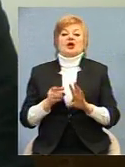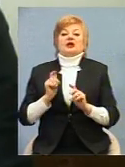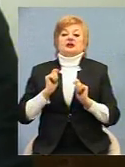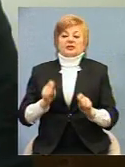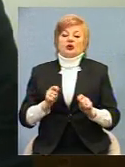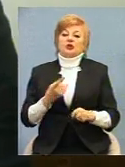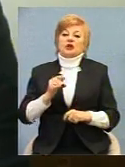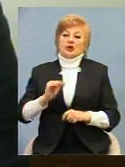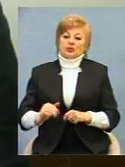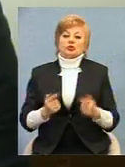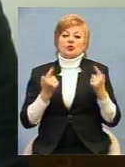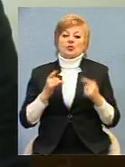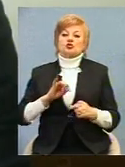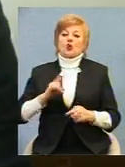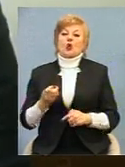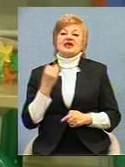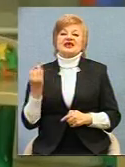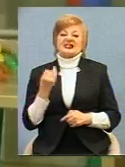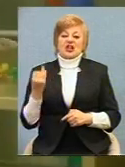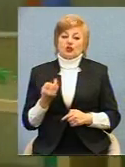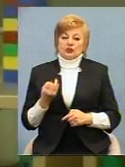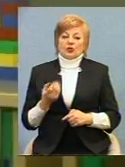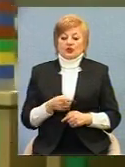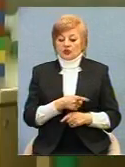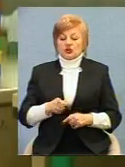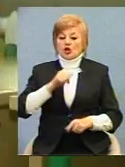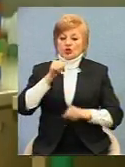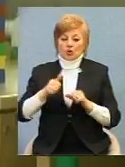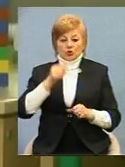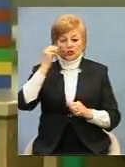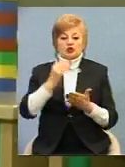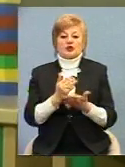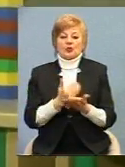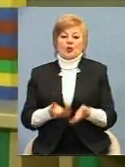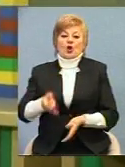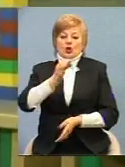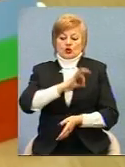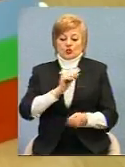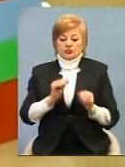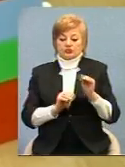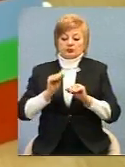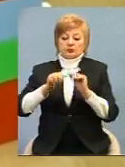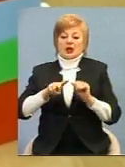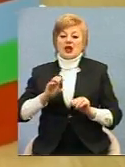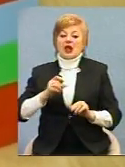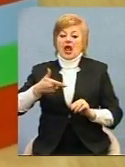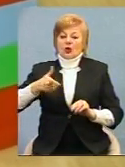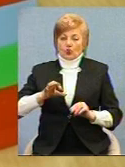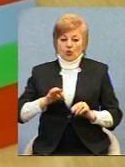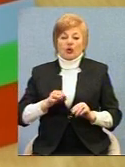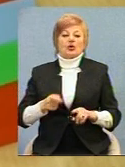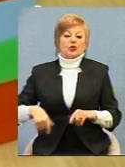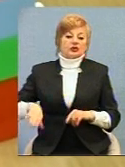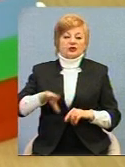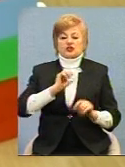дитині активну роль і ініціативу. Протягом року навчальні програми із використанням конструкторів Лего в Міносвіті планують впровадити в